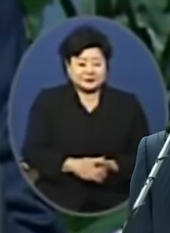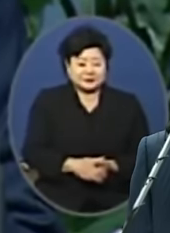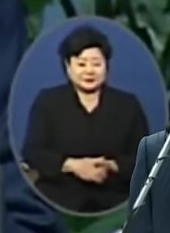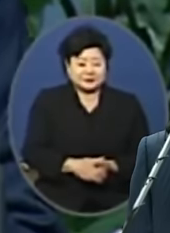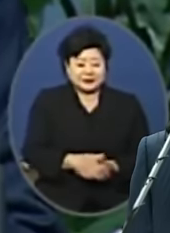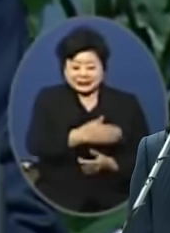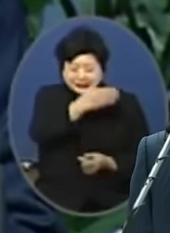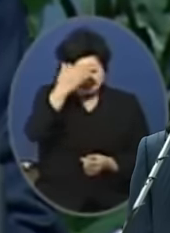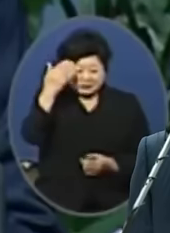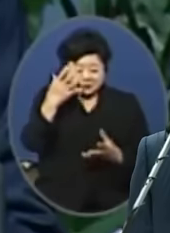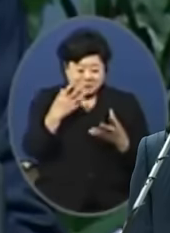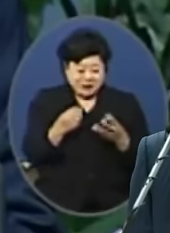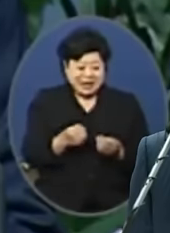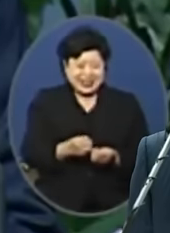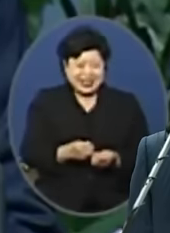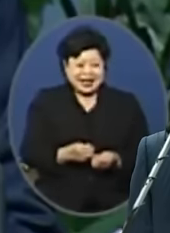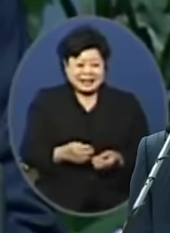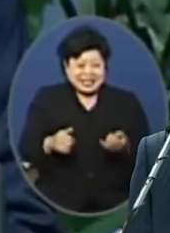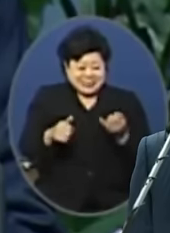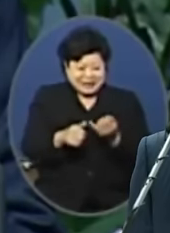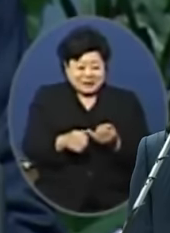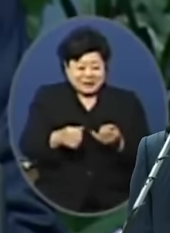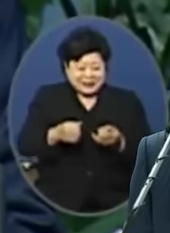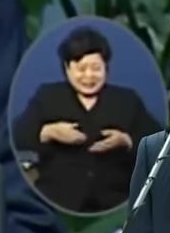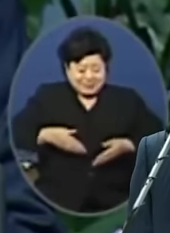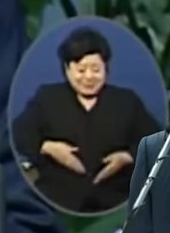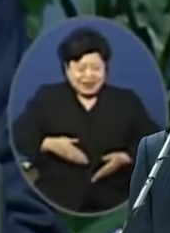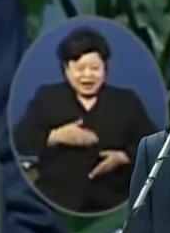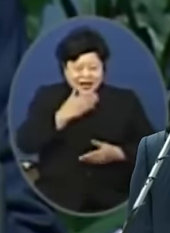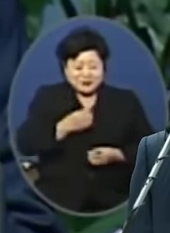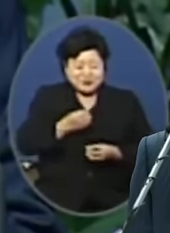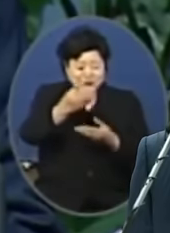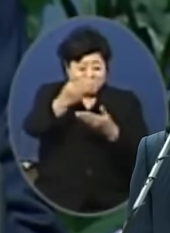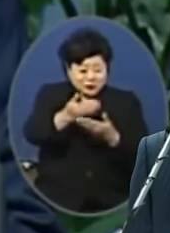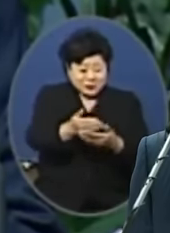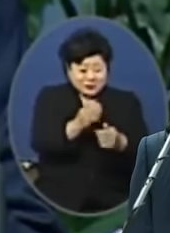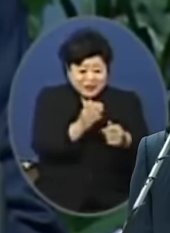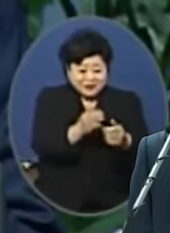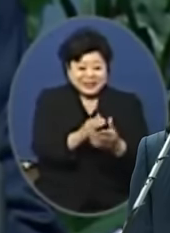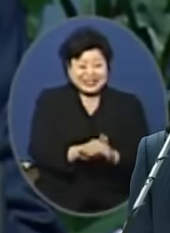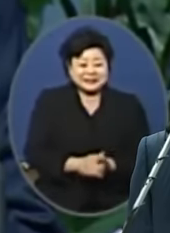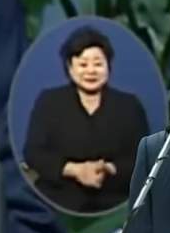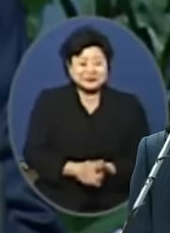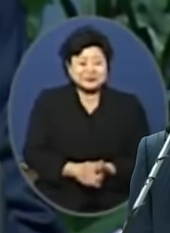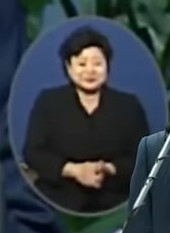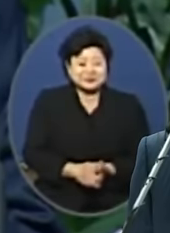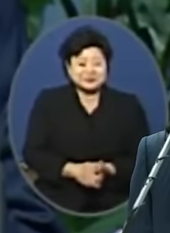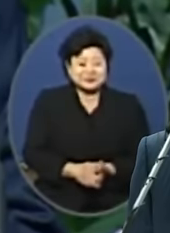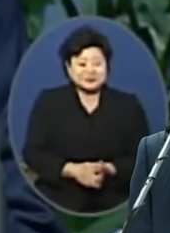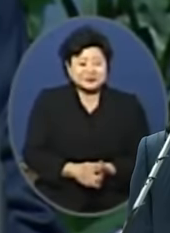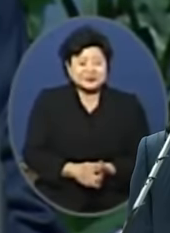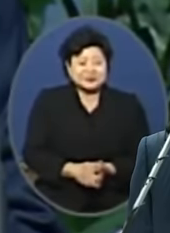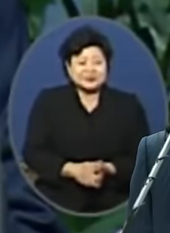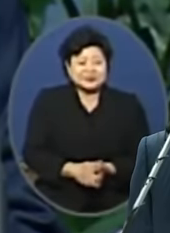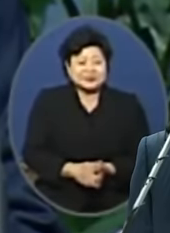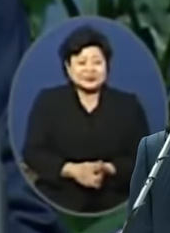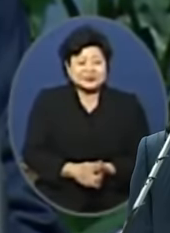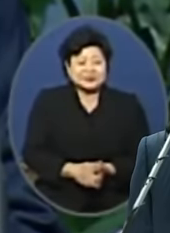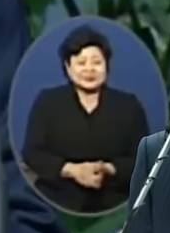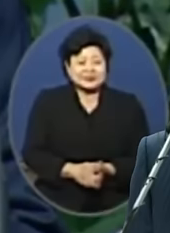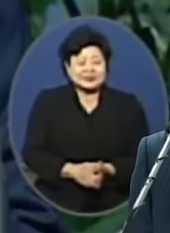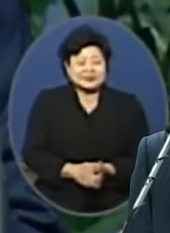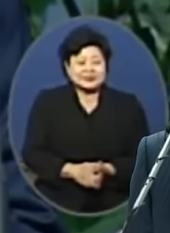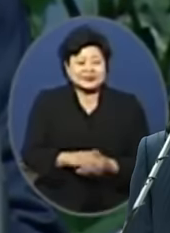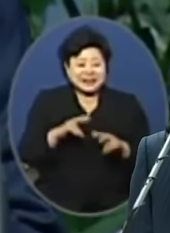우리는 젊은이들을 많이 생산해낼 수 있도록 하나님이 축복해 주시기를 바랍니다. 내가 그 자리를 사표를 내었으니까